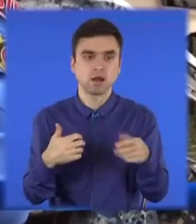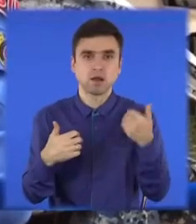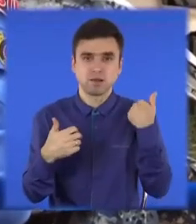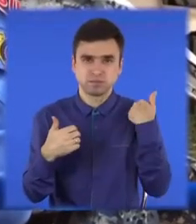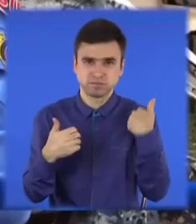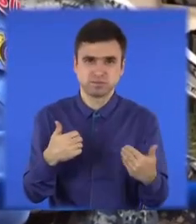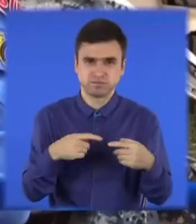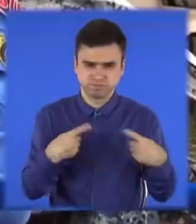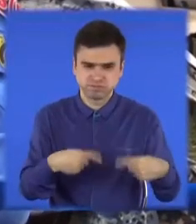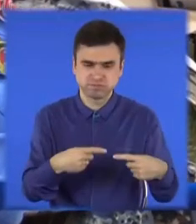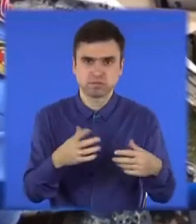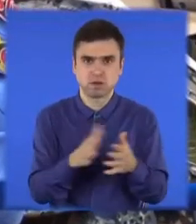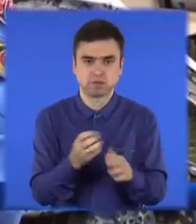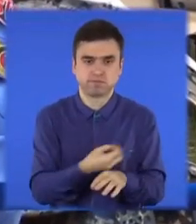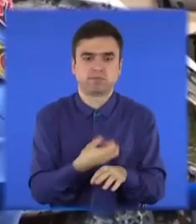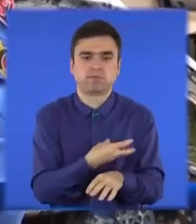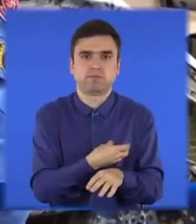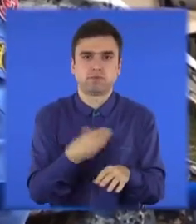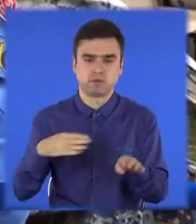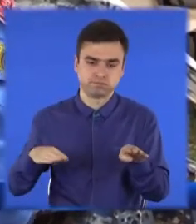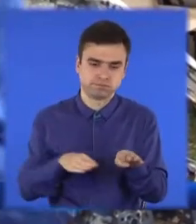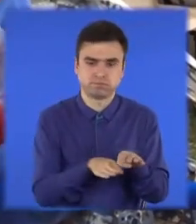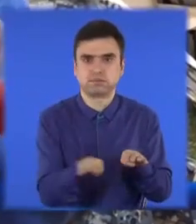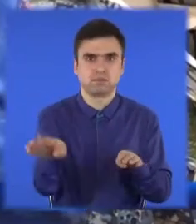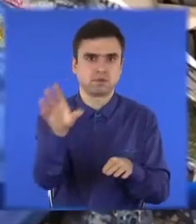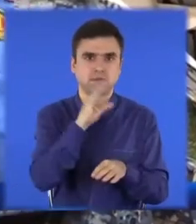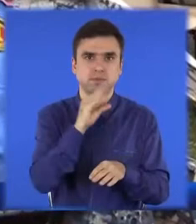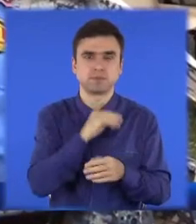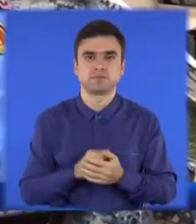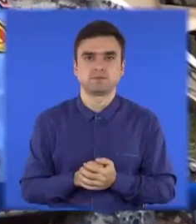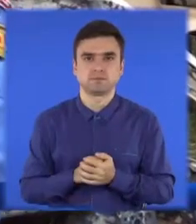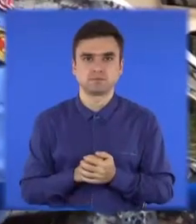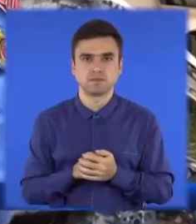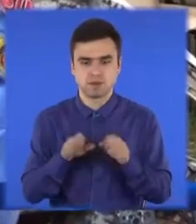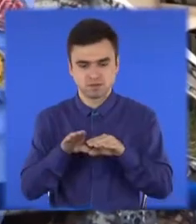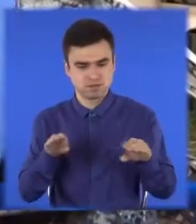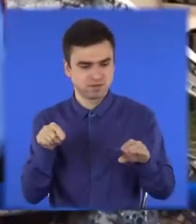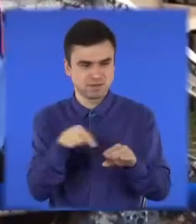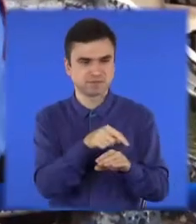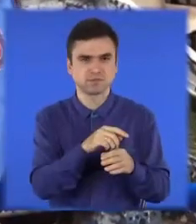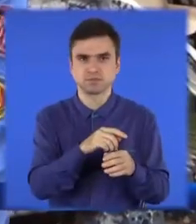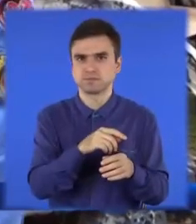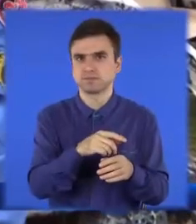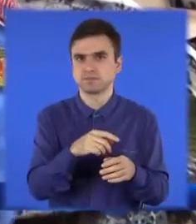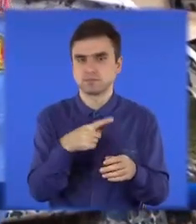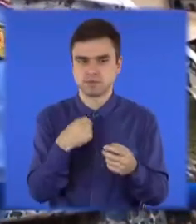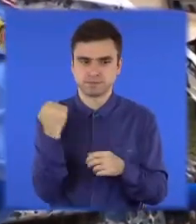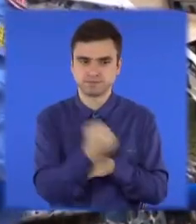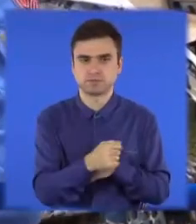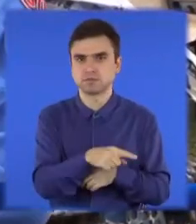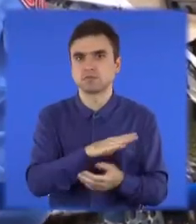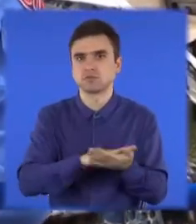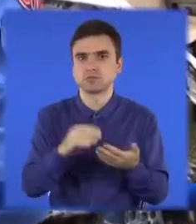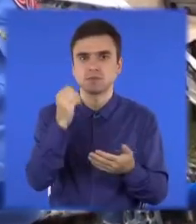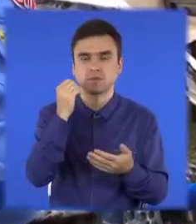сильніше. А суперники які? Суперники, ну, пенсіонери трохи гризуться, але ми їм